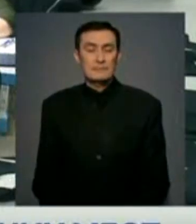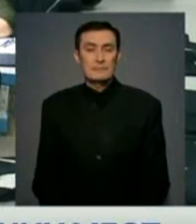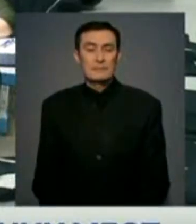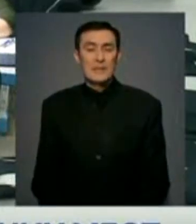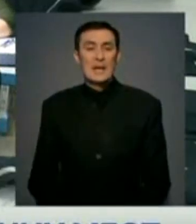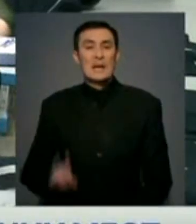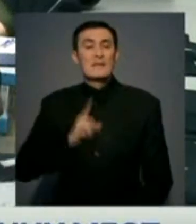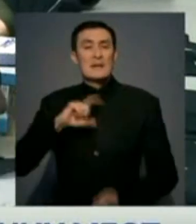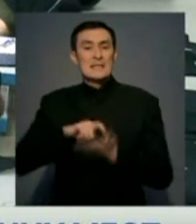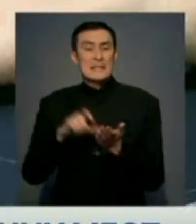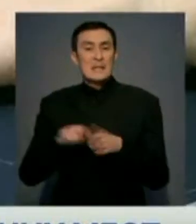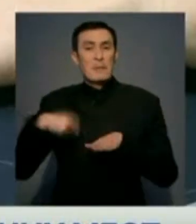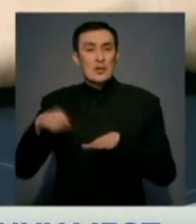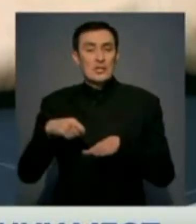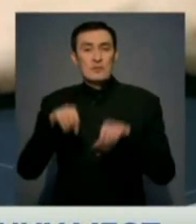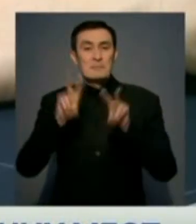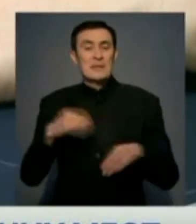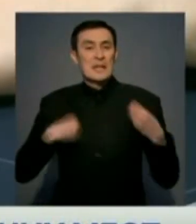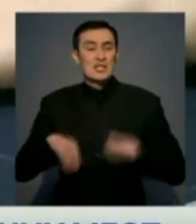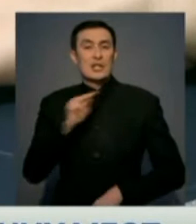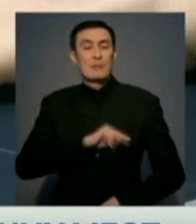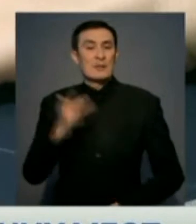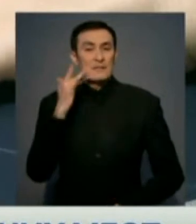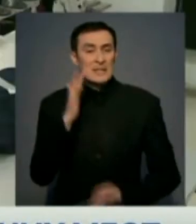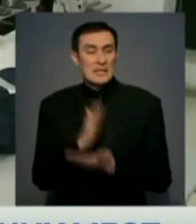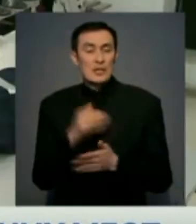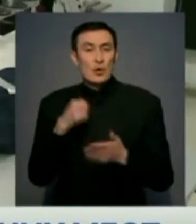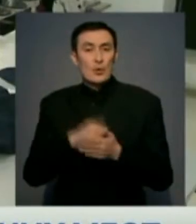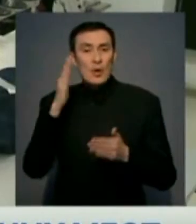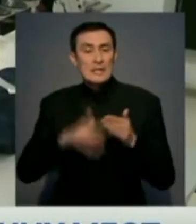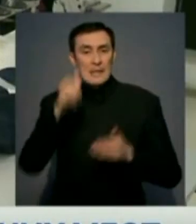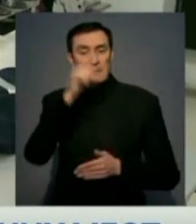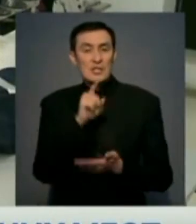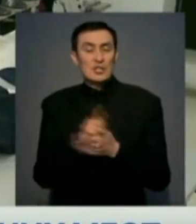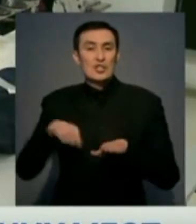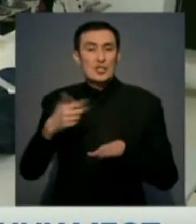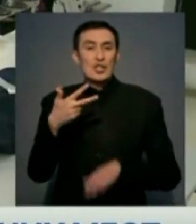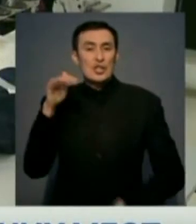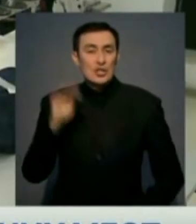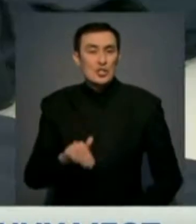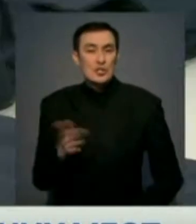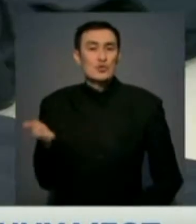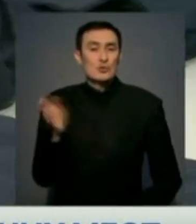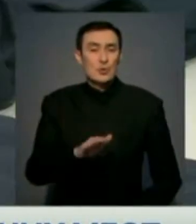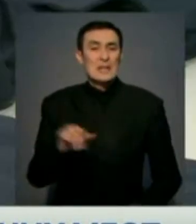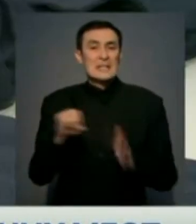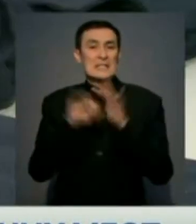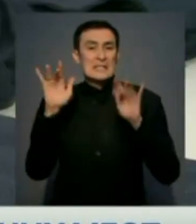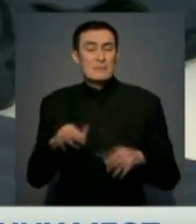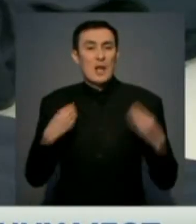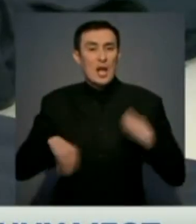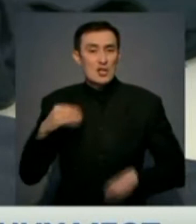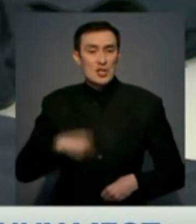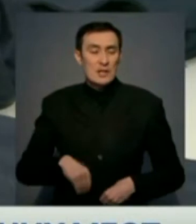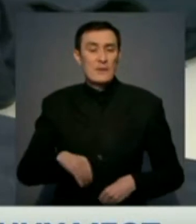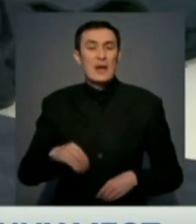В цехе по пошиву спецодежды работа есть всегда. Например, до конца месяца работники должны шить 3000 экземпляров зимней одежды. В